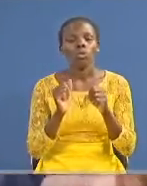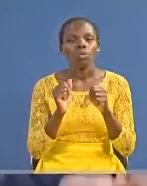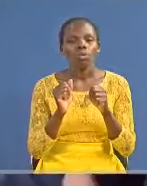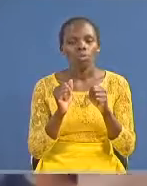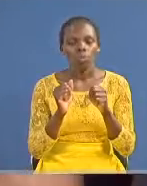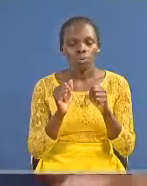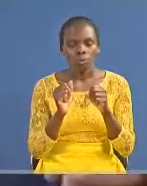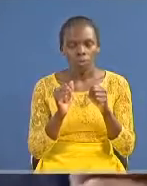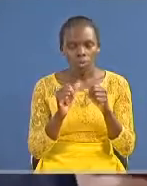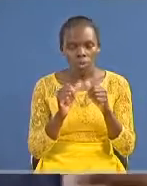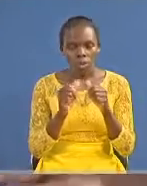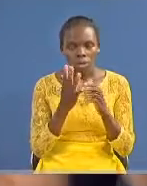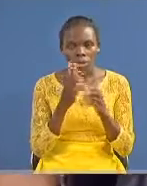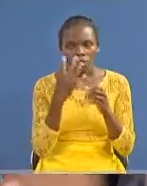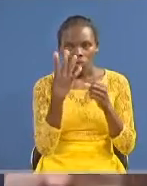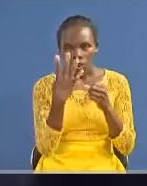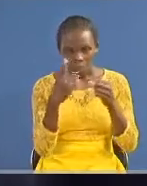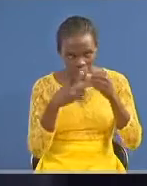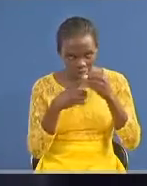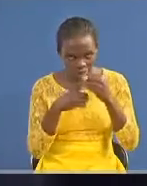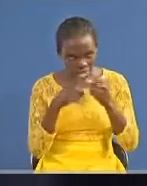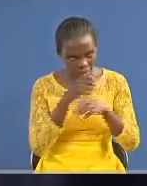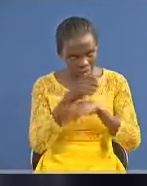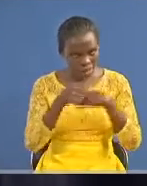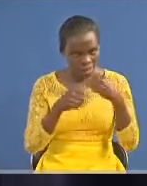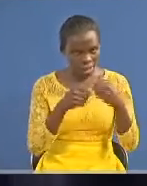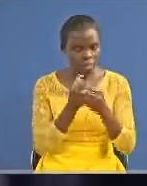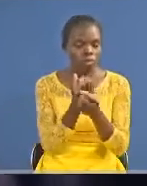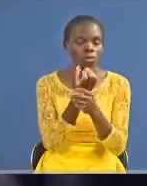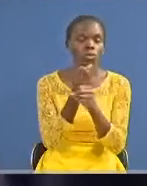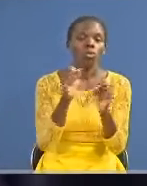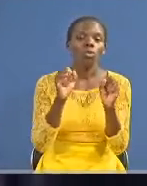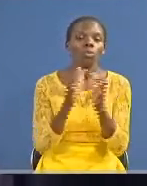kukiashiria maadhimisho kabambe ya miaka 56 ya uhuru.